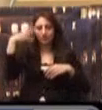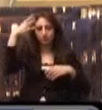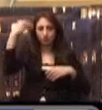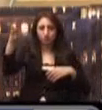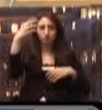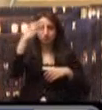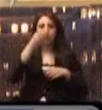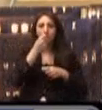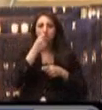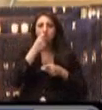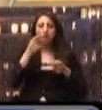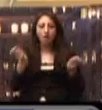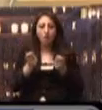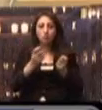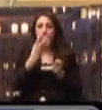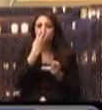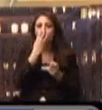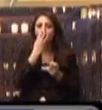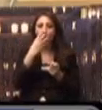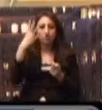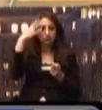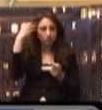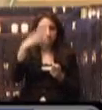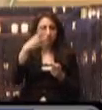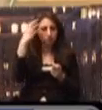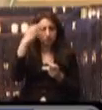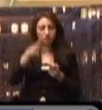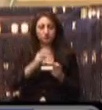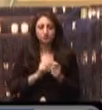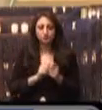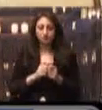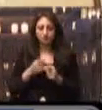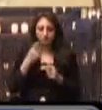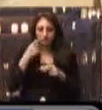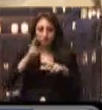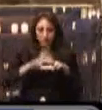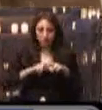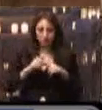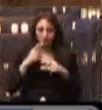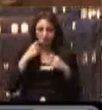ساخنه في منطقه بطن البقره في مصر القديمه نشوف